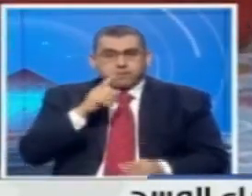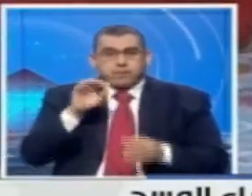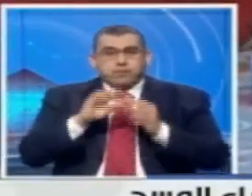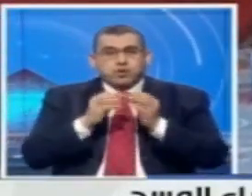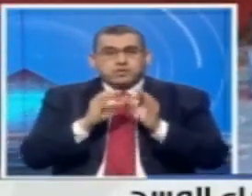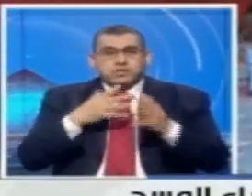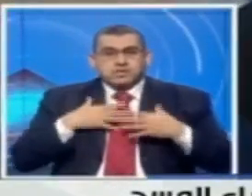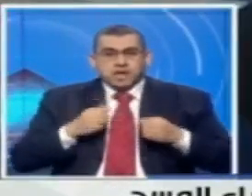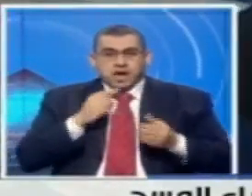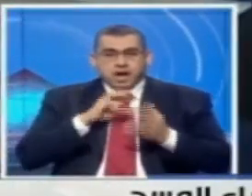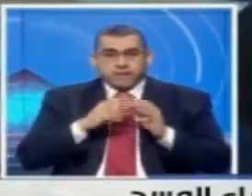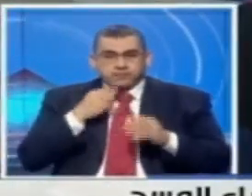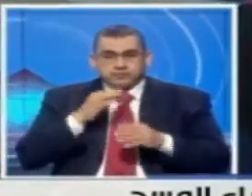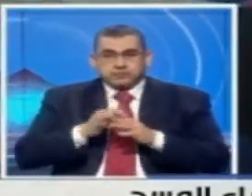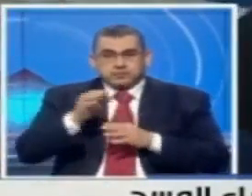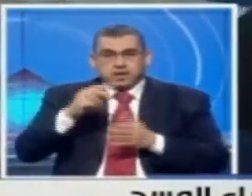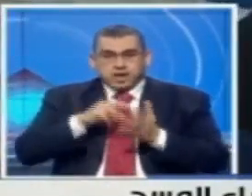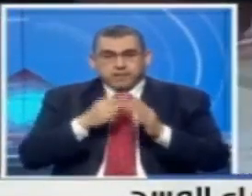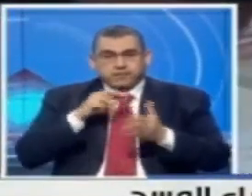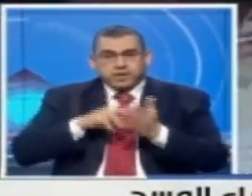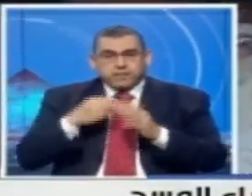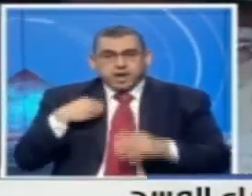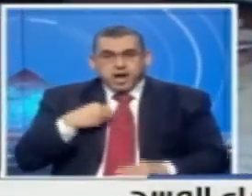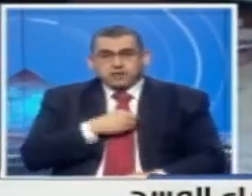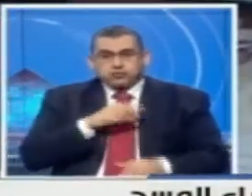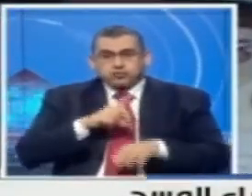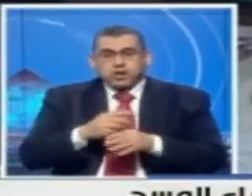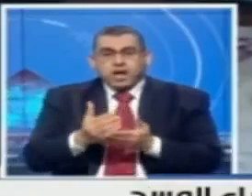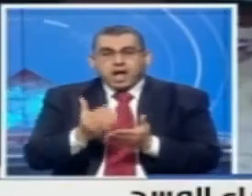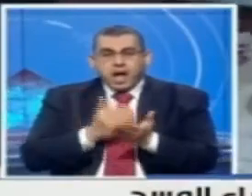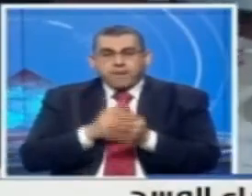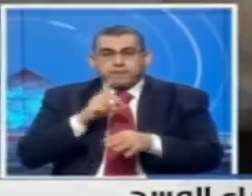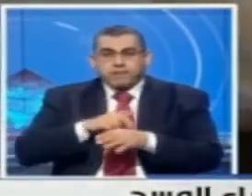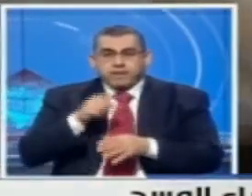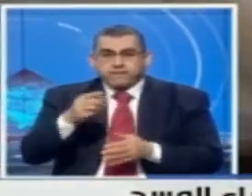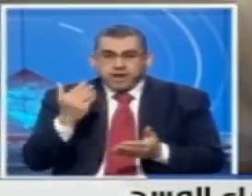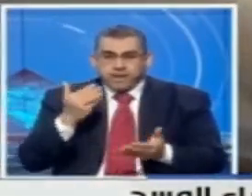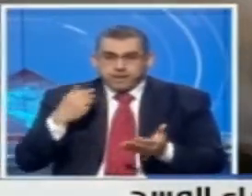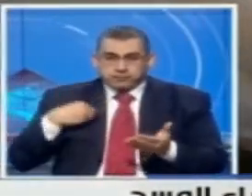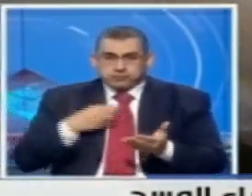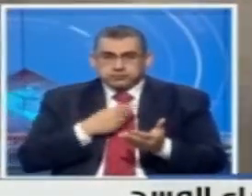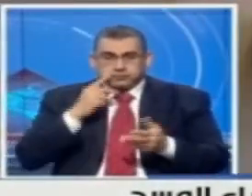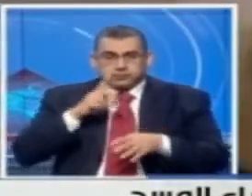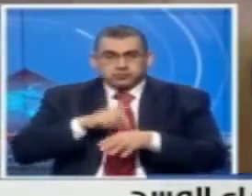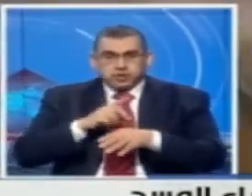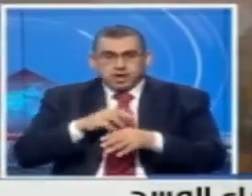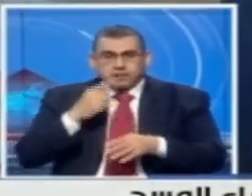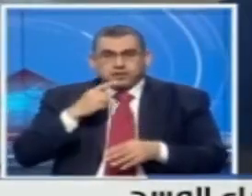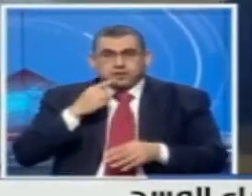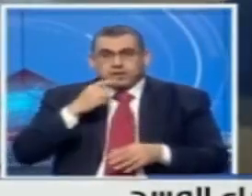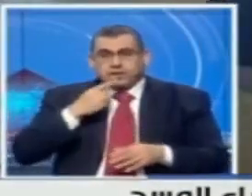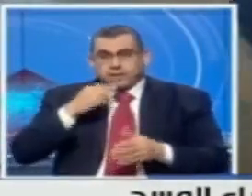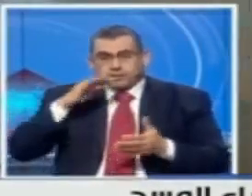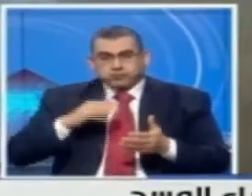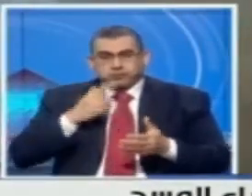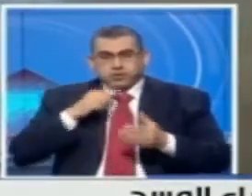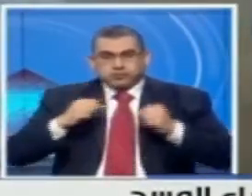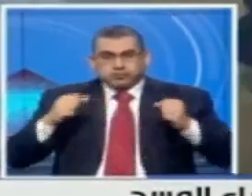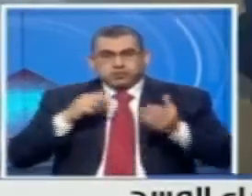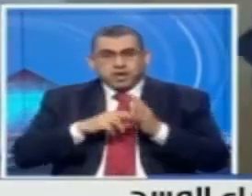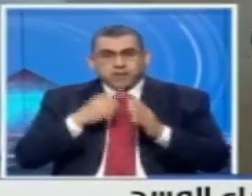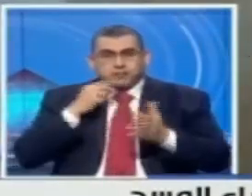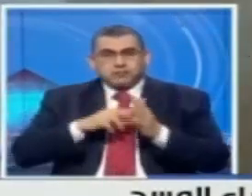لصحه الاموال الجنين وذلك للاكتشاف المبكره للعديد من الامراض كفيروس بي ونقص المناعه والزهري بل